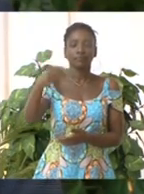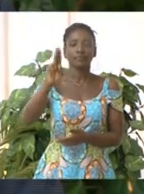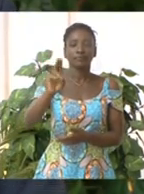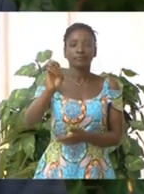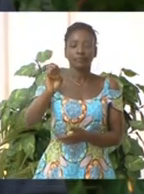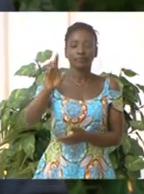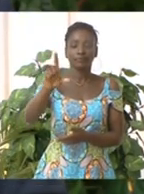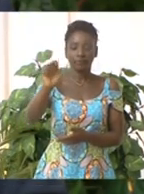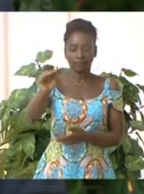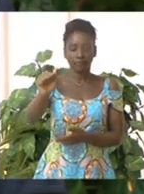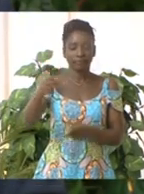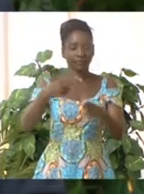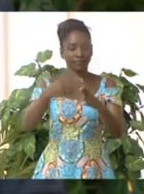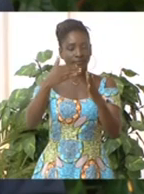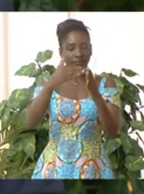inscrit